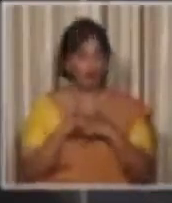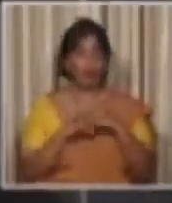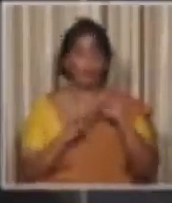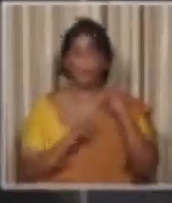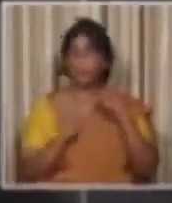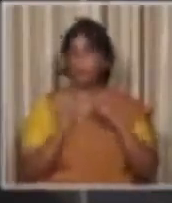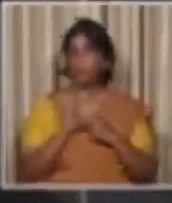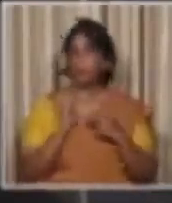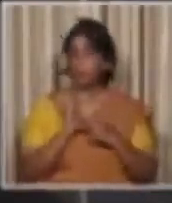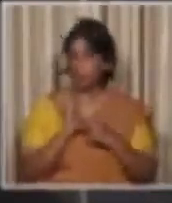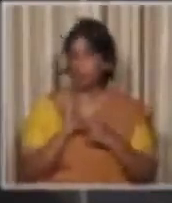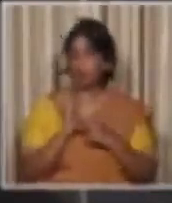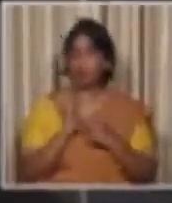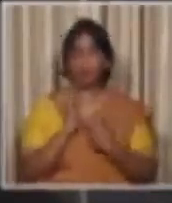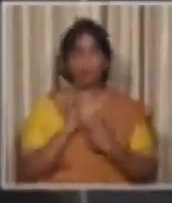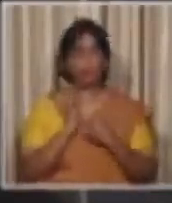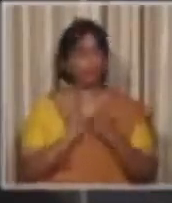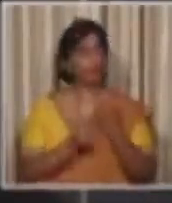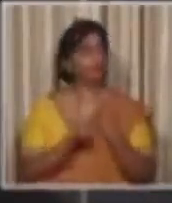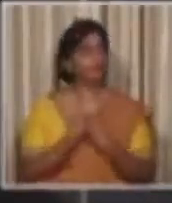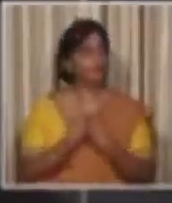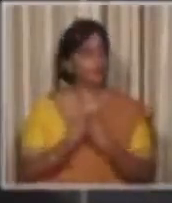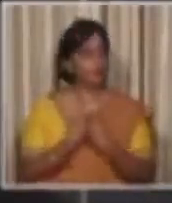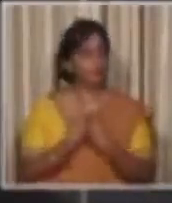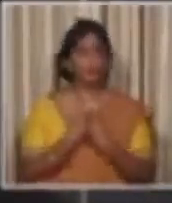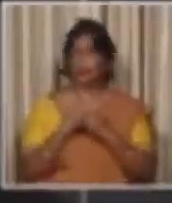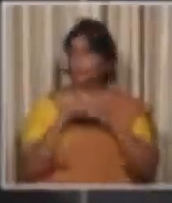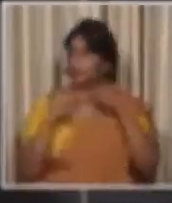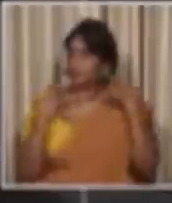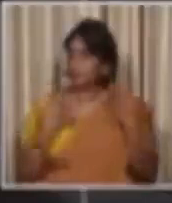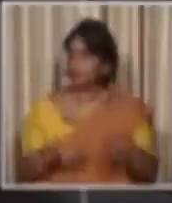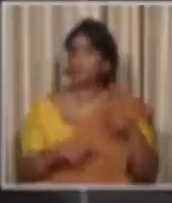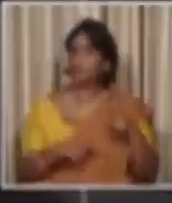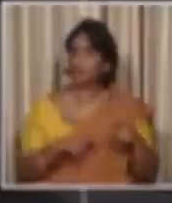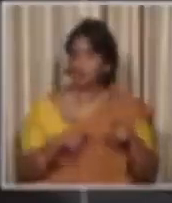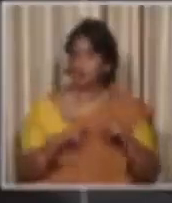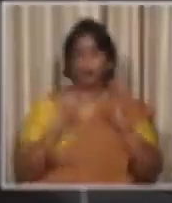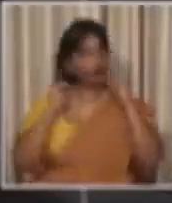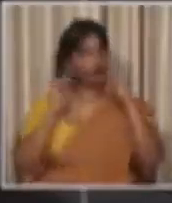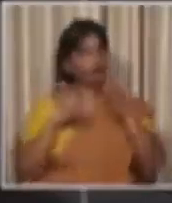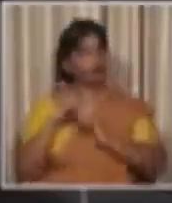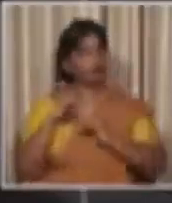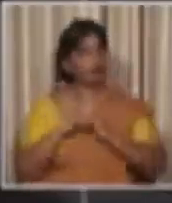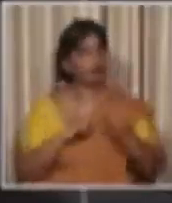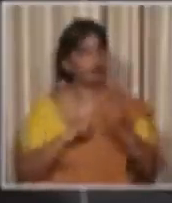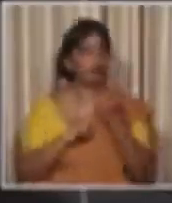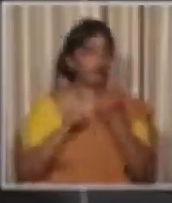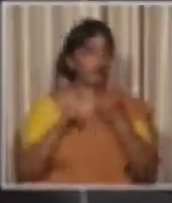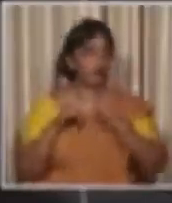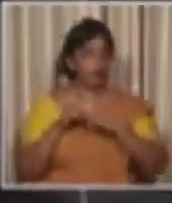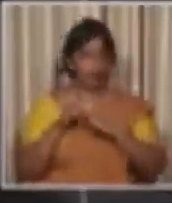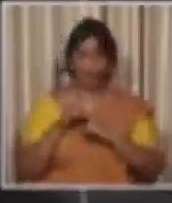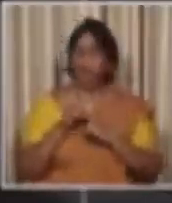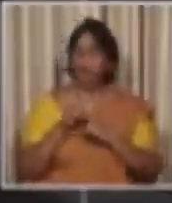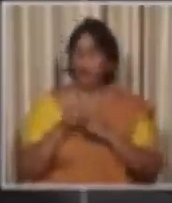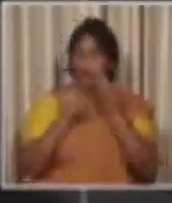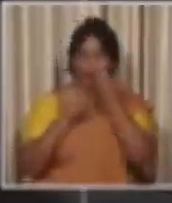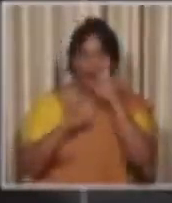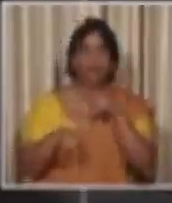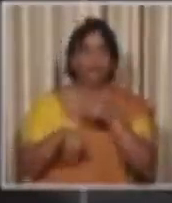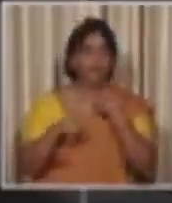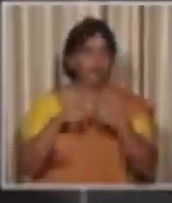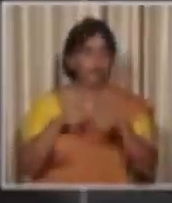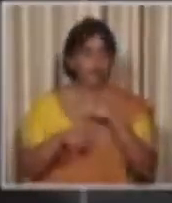ව්‍යාපෘතියට මං හිතන්නේ තාක්ෂණික ඇගයීම් නිමා කරලා ඒගොල්ලෝ සාර්ථකව එක කරගෙන මිල ලංසු විවෘත කිරීමට